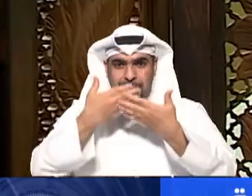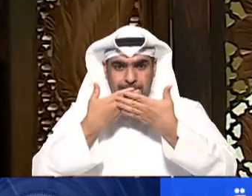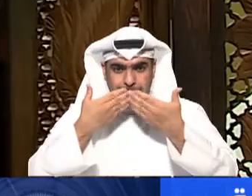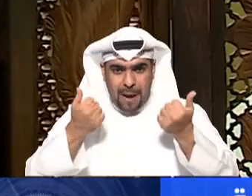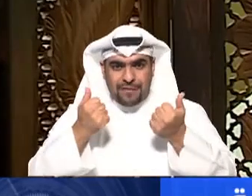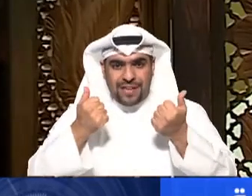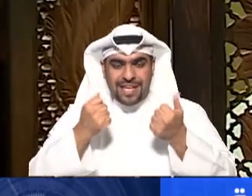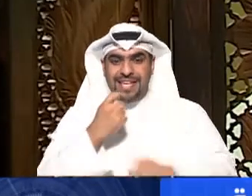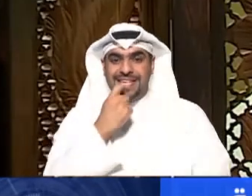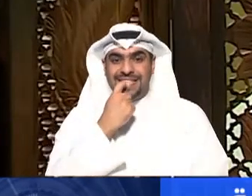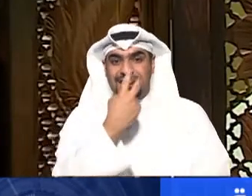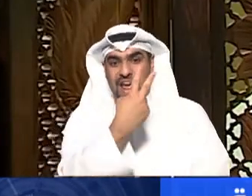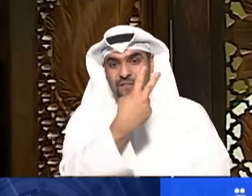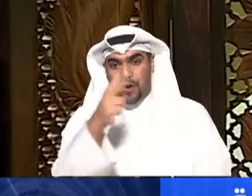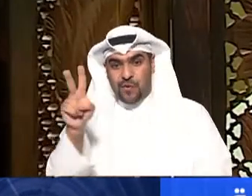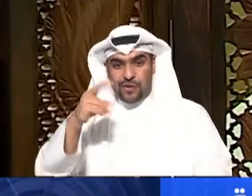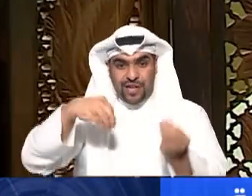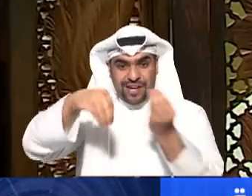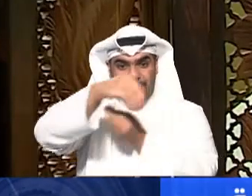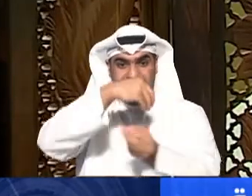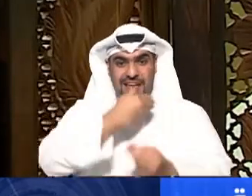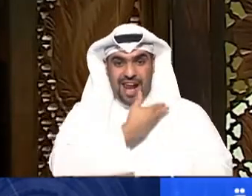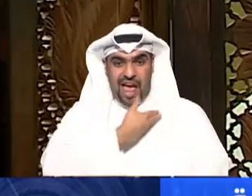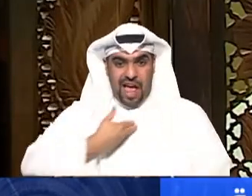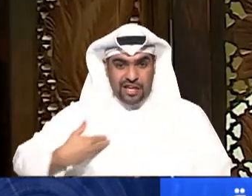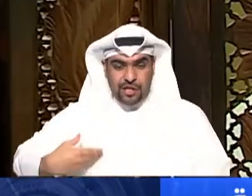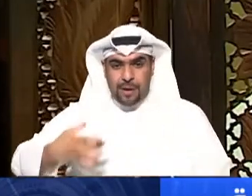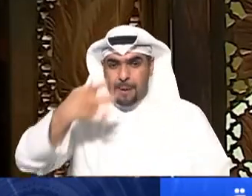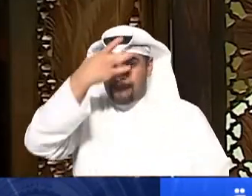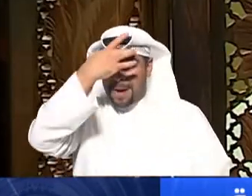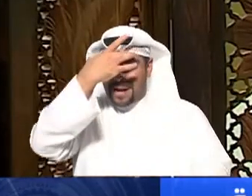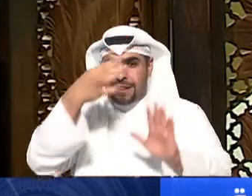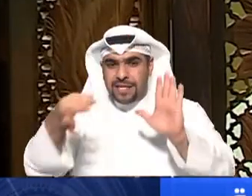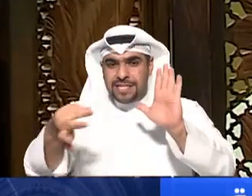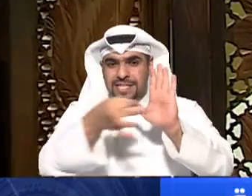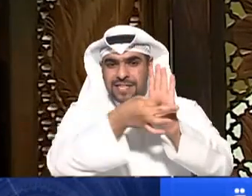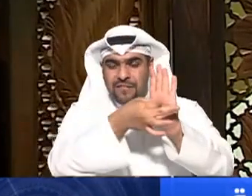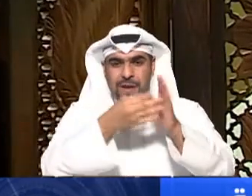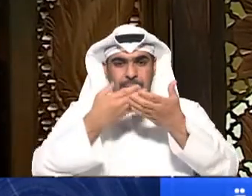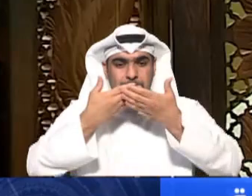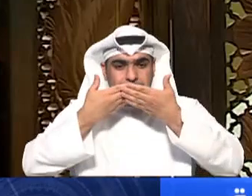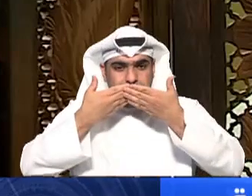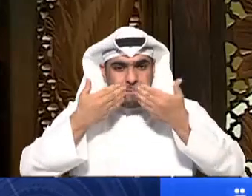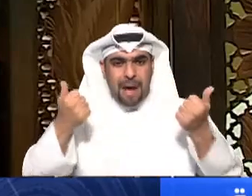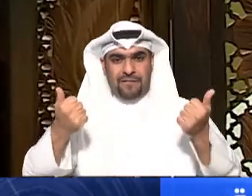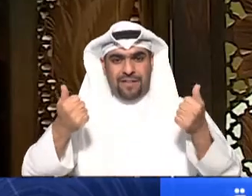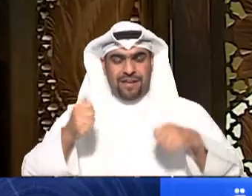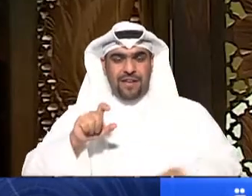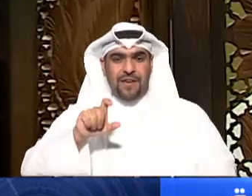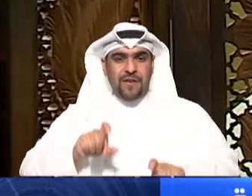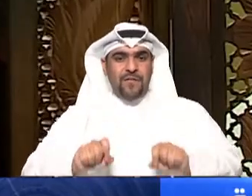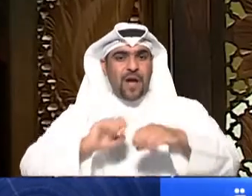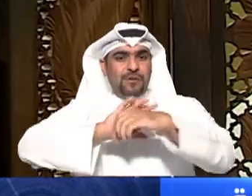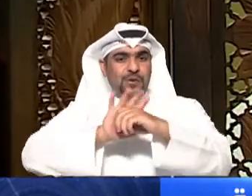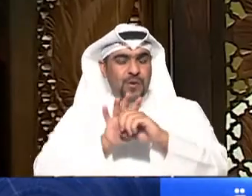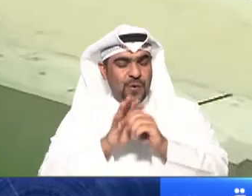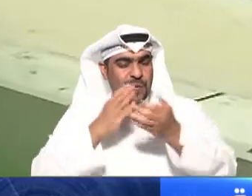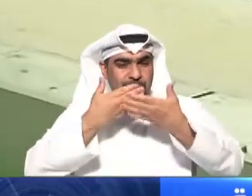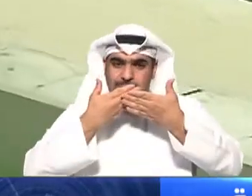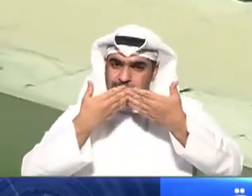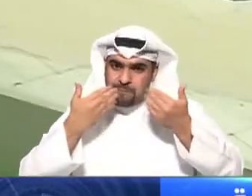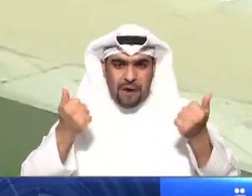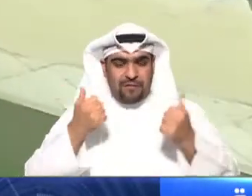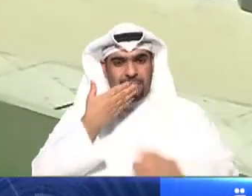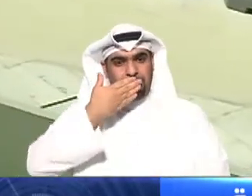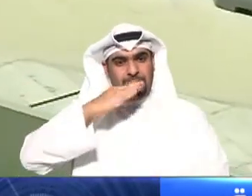هذا الموسم من كل الأمراض المحجرية وأيضا من وباء كورونا، انتهى الحج بنجاح